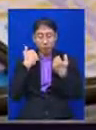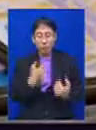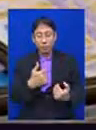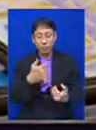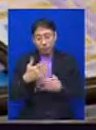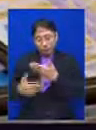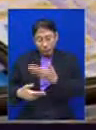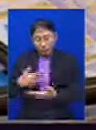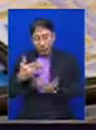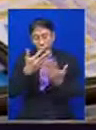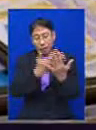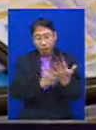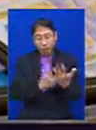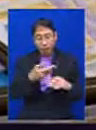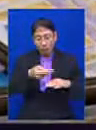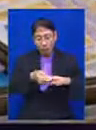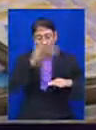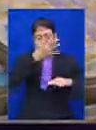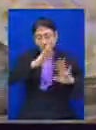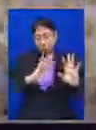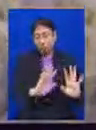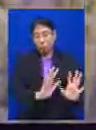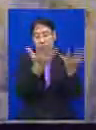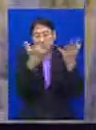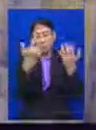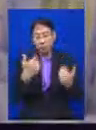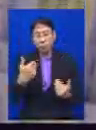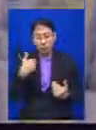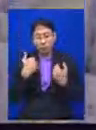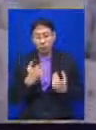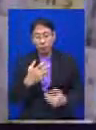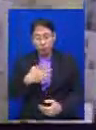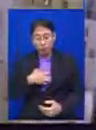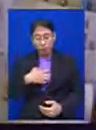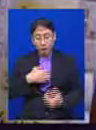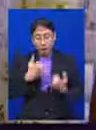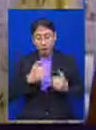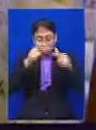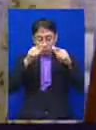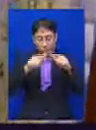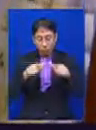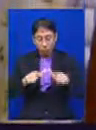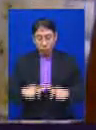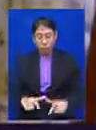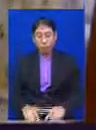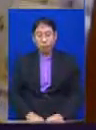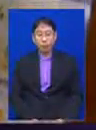งจรการขายสลากชุดเกินราคาก็จะหมดไปตามอุปสงค์ของตลาดผู้ซื้อที่ลดลง